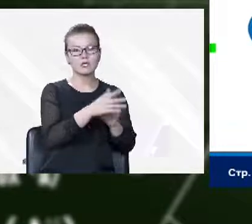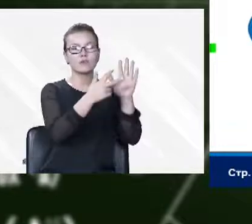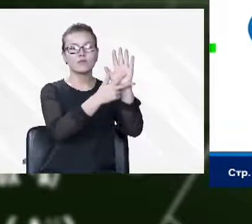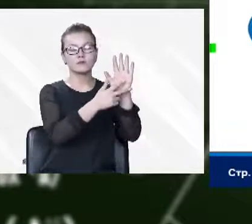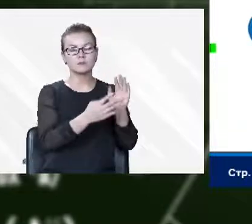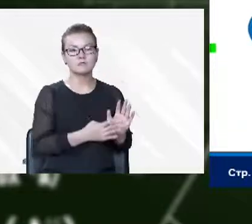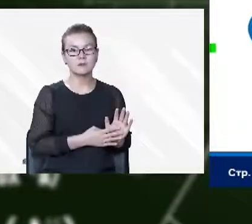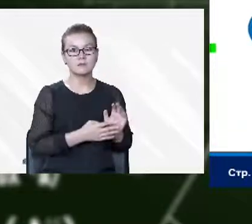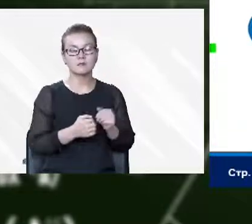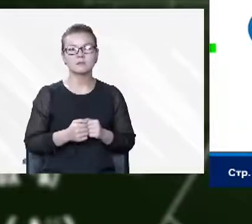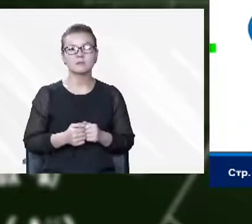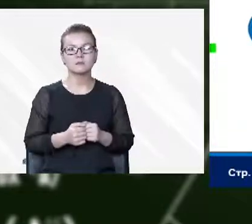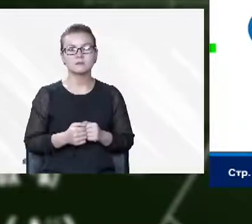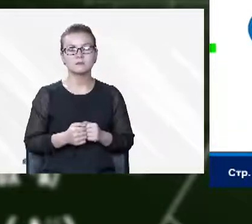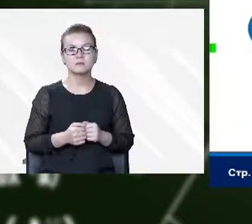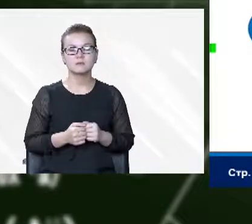2,8.